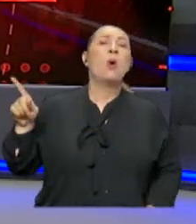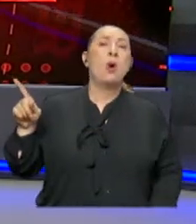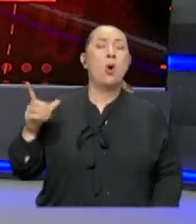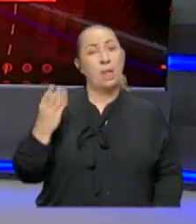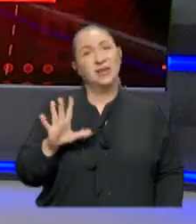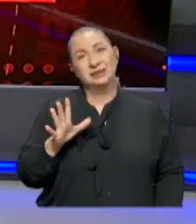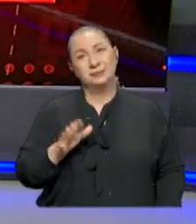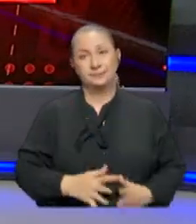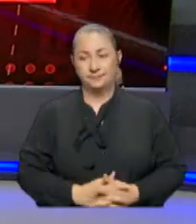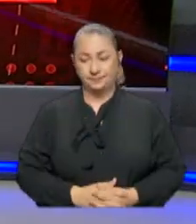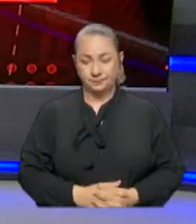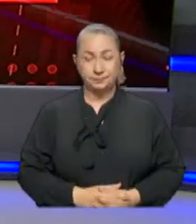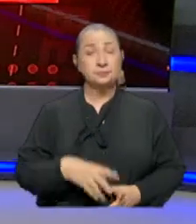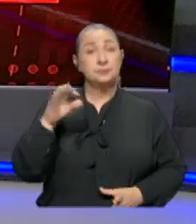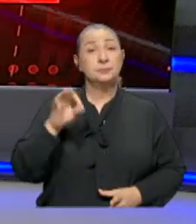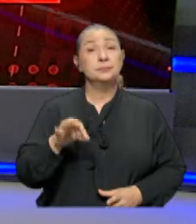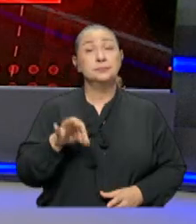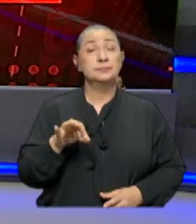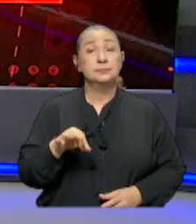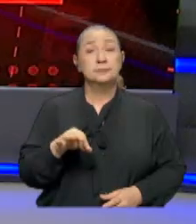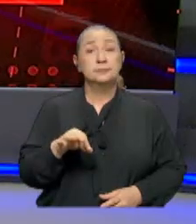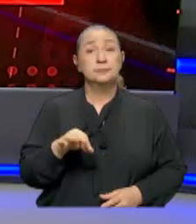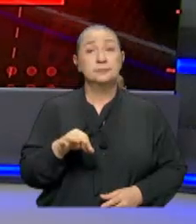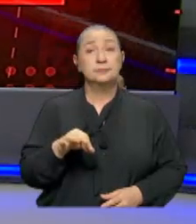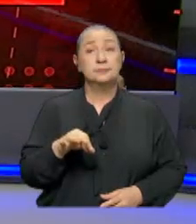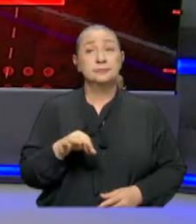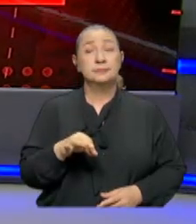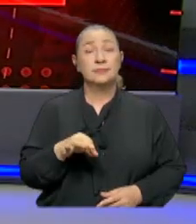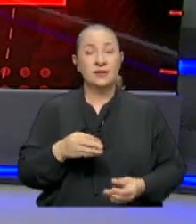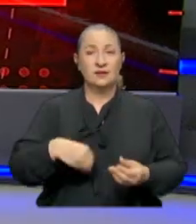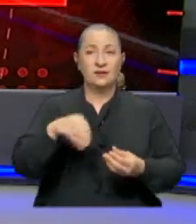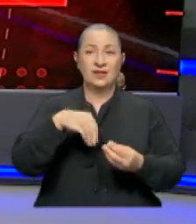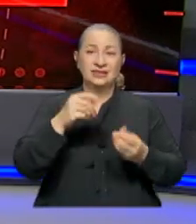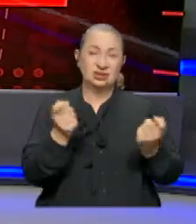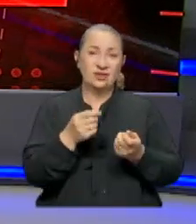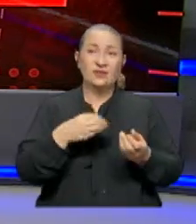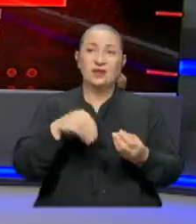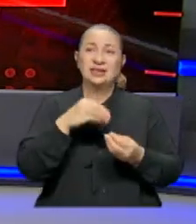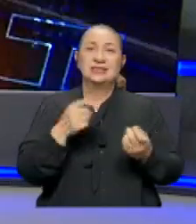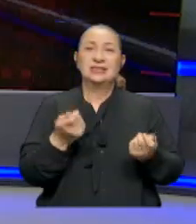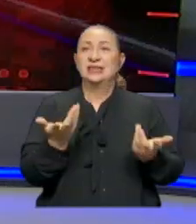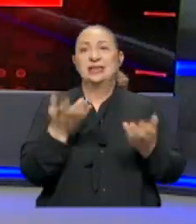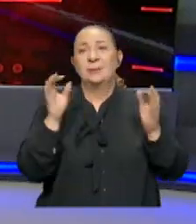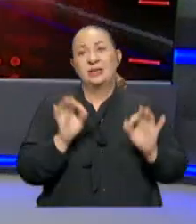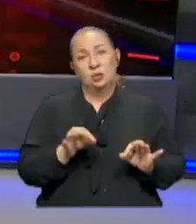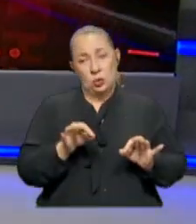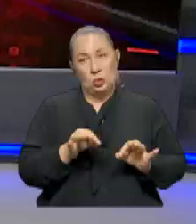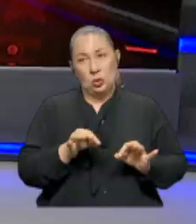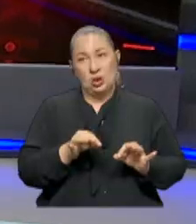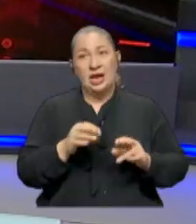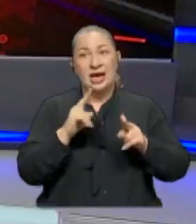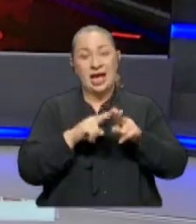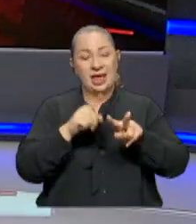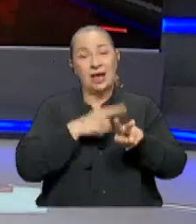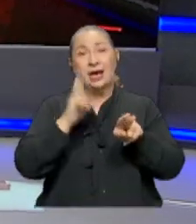olabilir Şimdi gelelim faiz işine faizi tabi nereden başlıyor